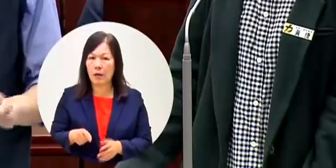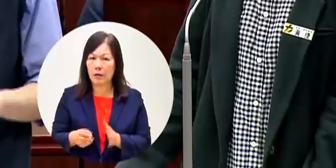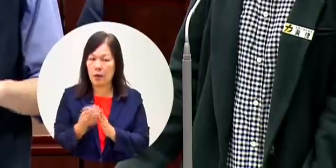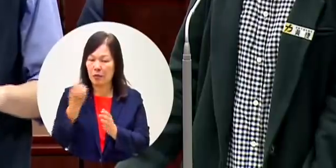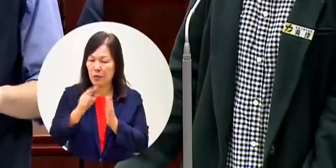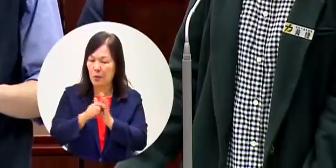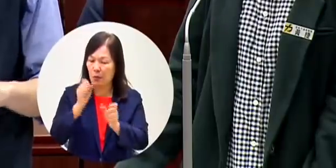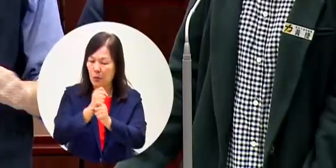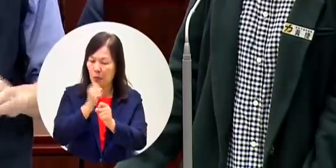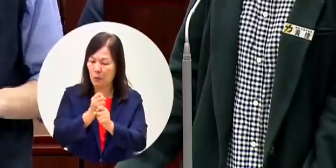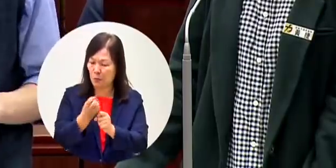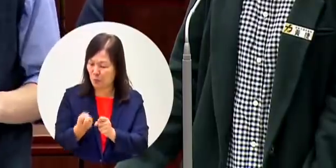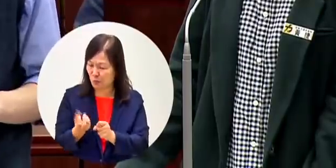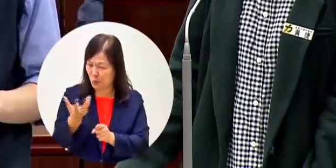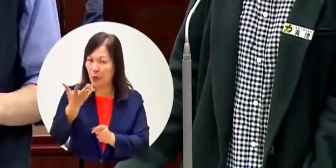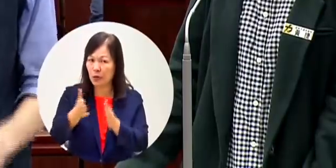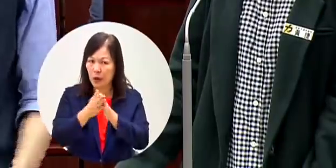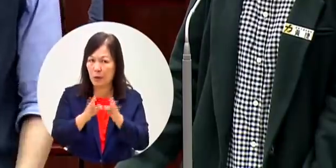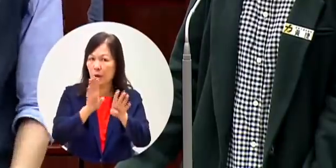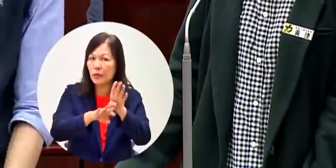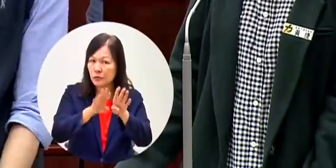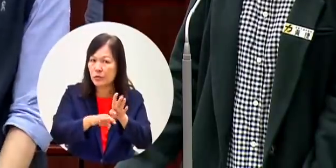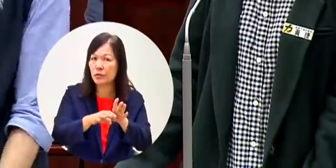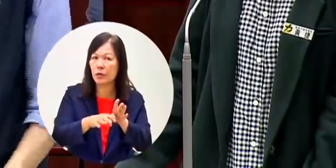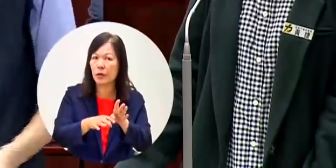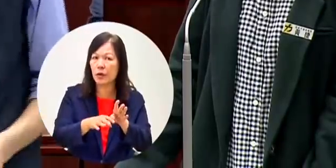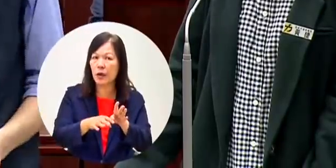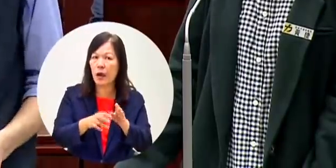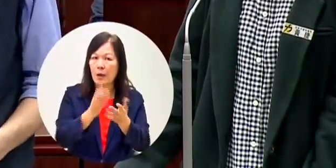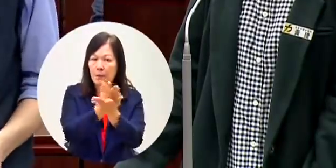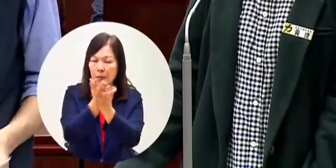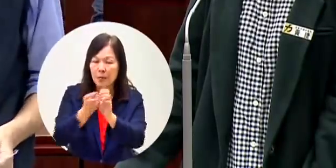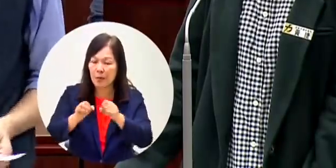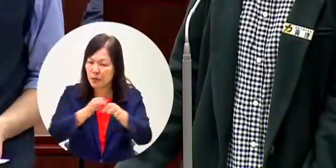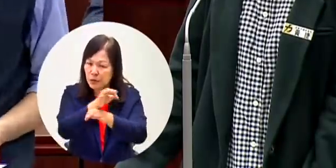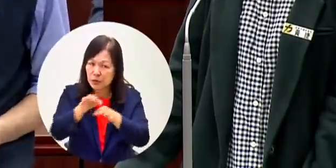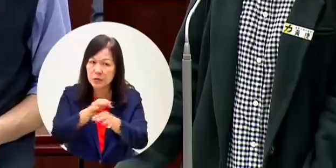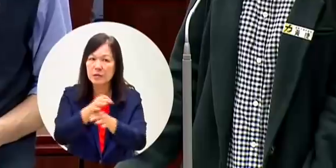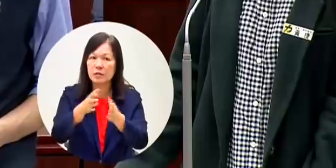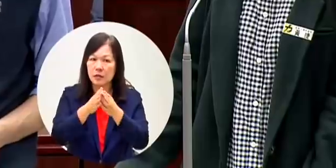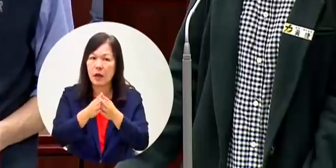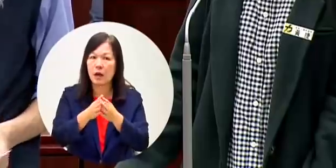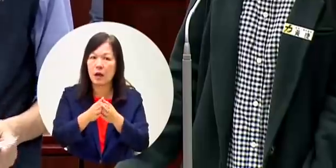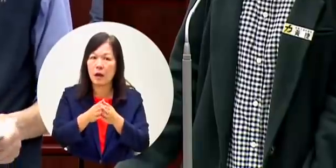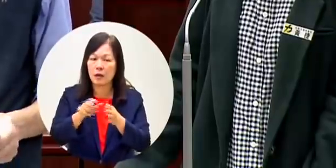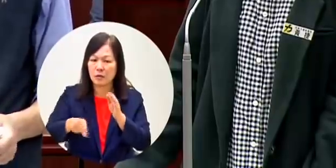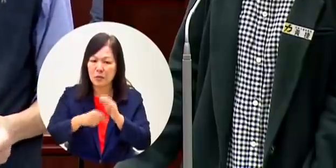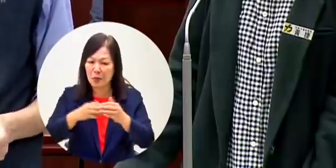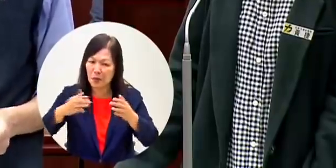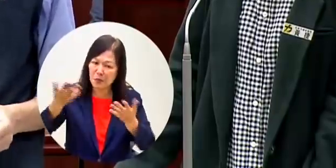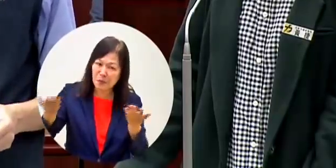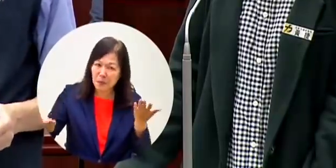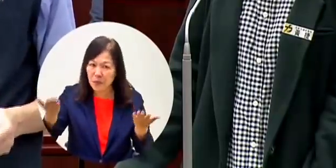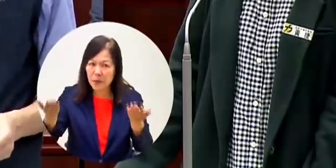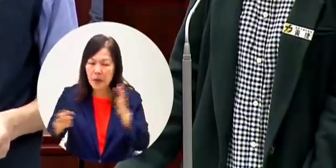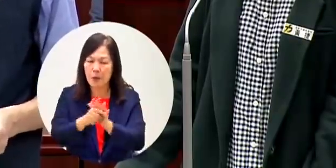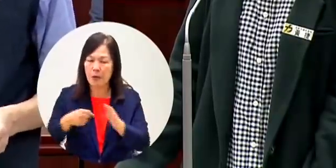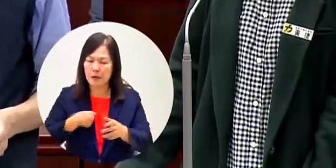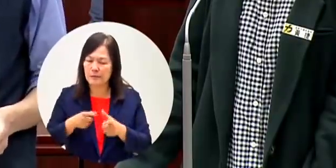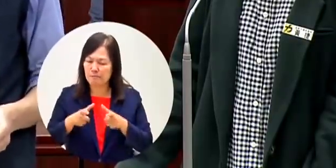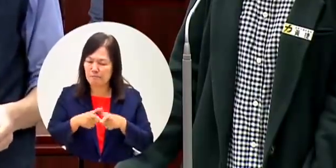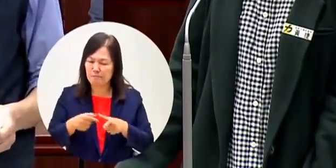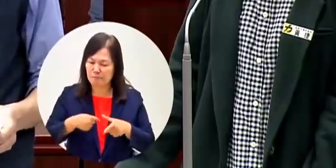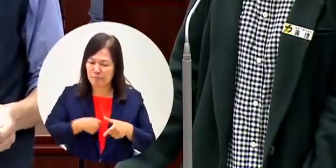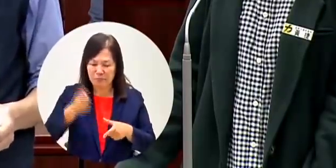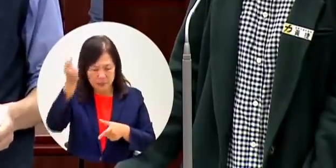收，还有各方面的经济的动能。所以在这里怎么样拿一个平衡点，是我念之在兹的。所以我跟你报告，这些方面像大社